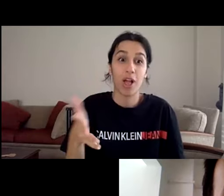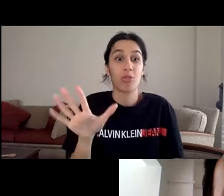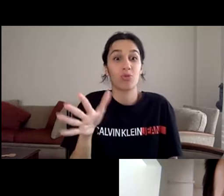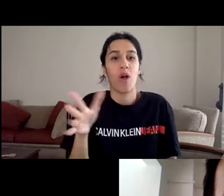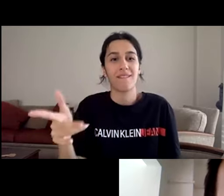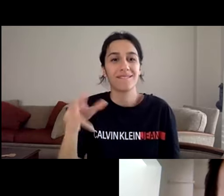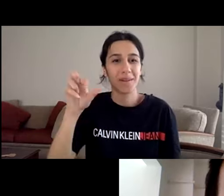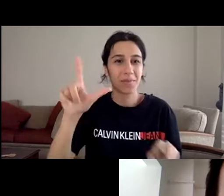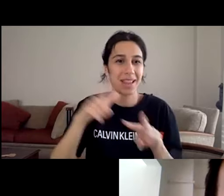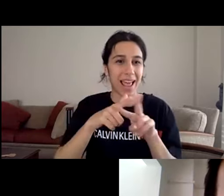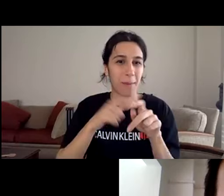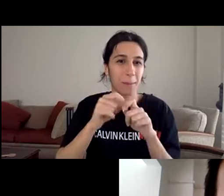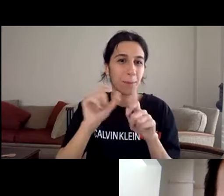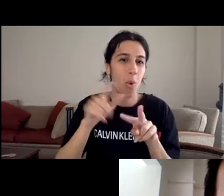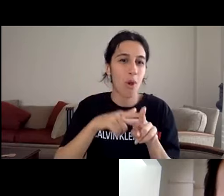bir durum da vardı.